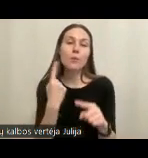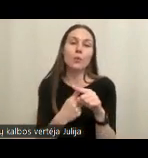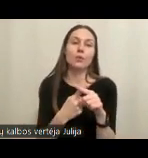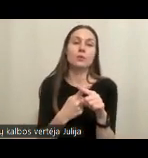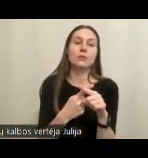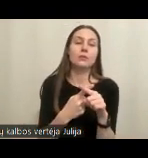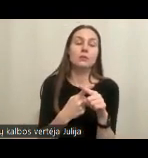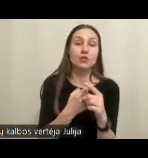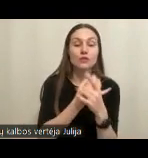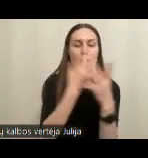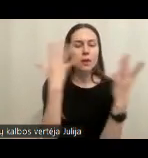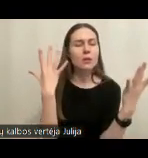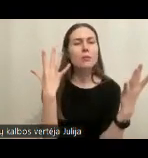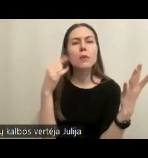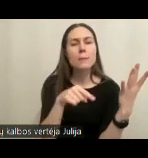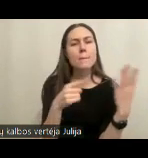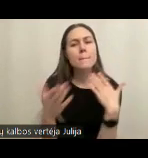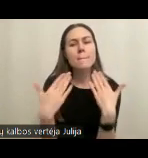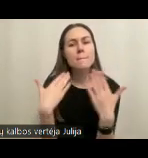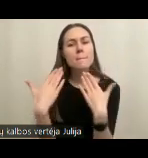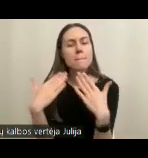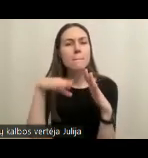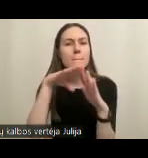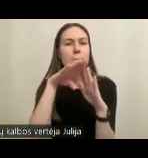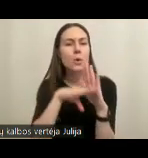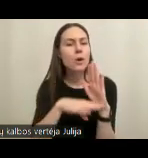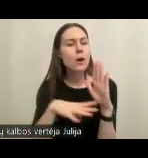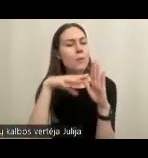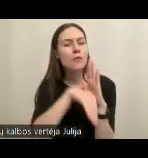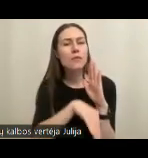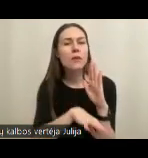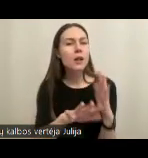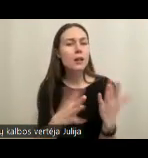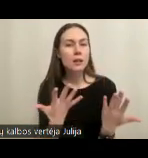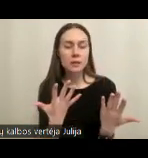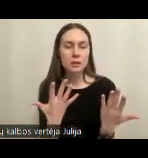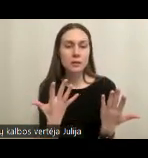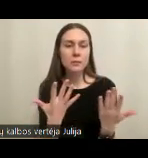kaip bendravimas atsispindi visą programoje, kaip sukurti